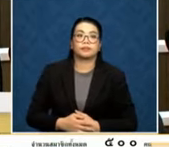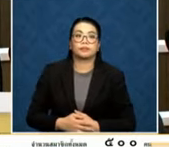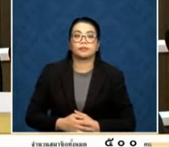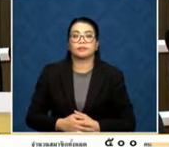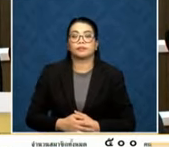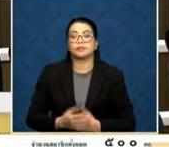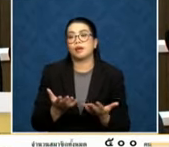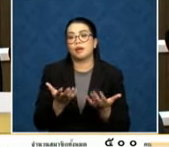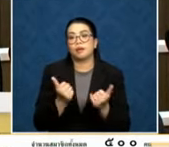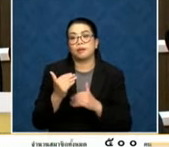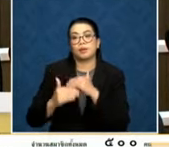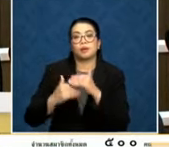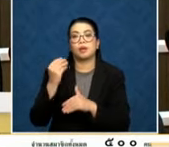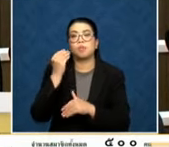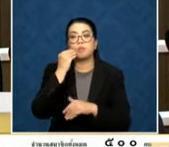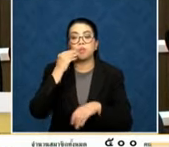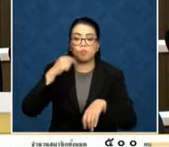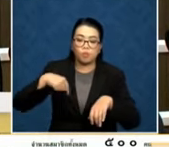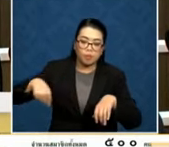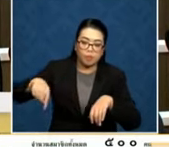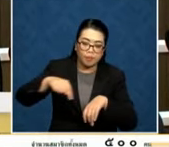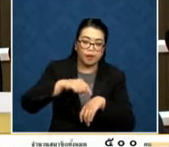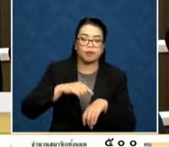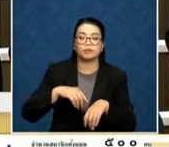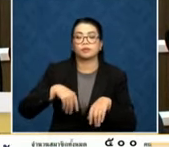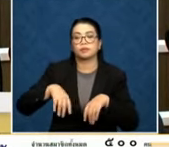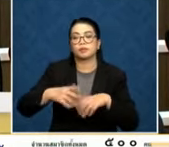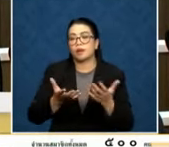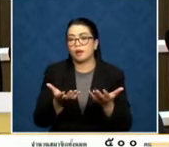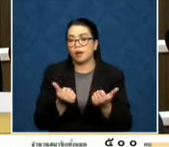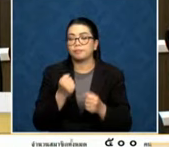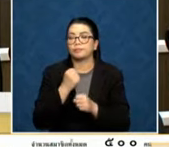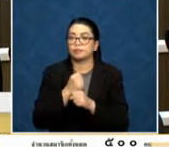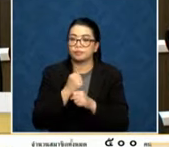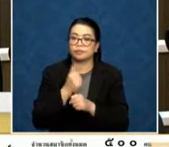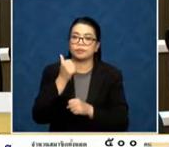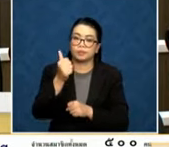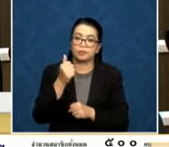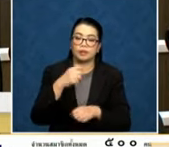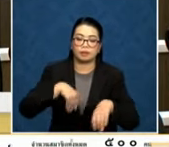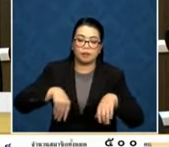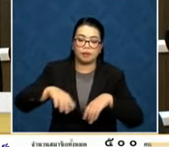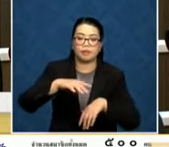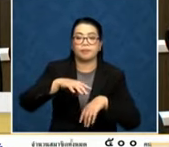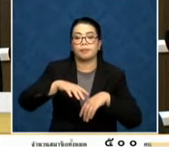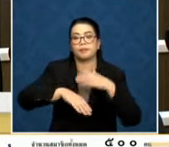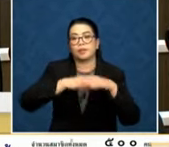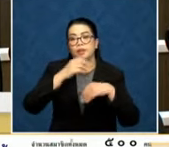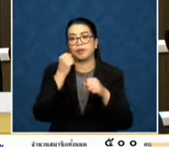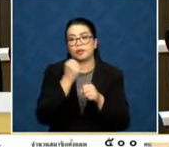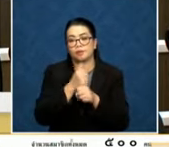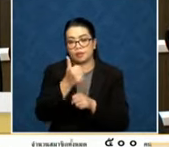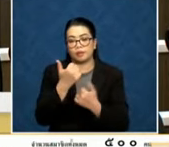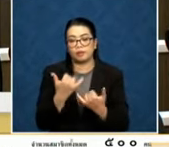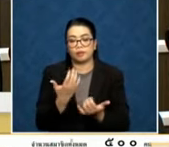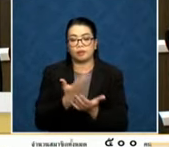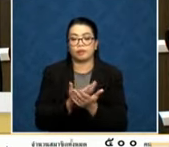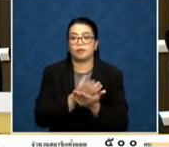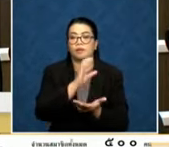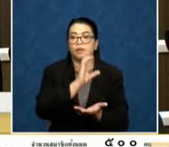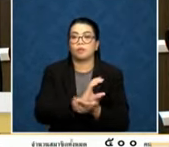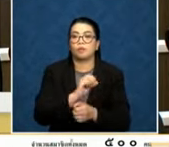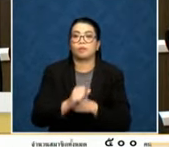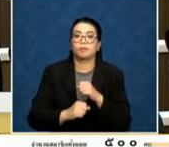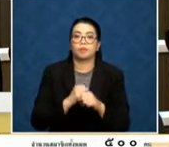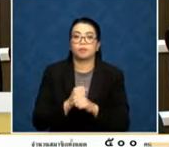รองรับการพัฒนาหมู่บ้านจังหวัดประเทศได้อย่างมีประสิทธิภาพในโอกาสอภิปรายร่างพระราชบัญญัติงบประมาณราย